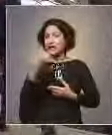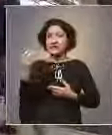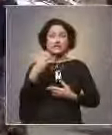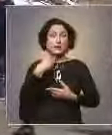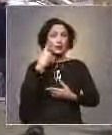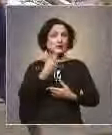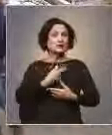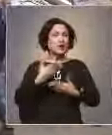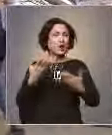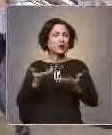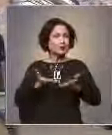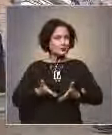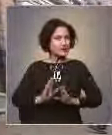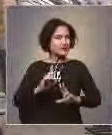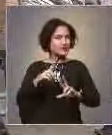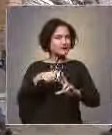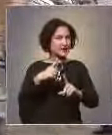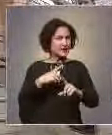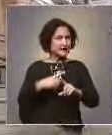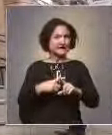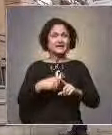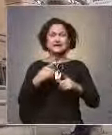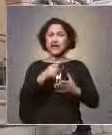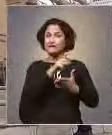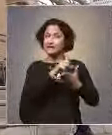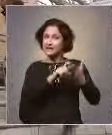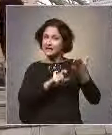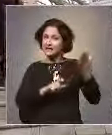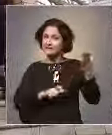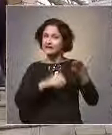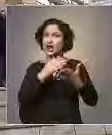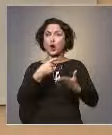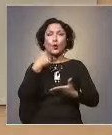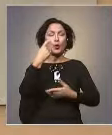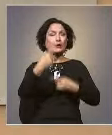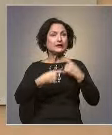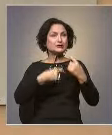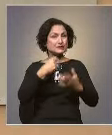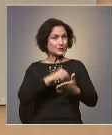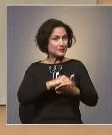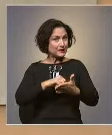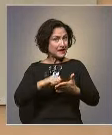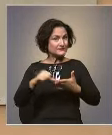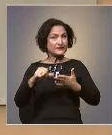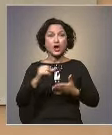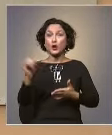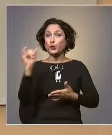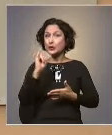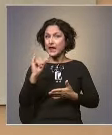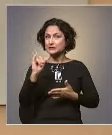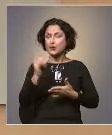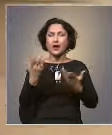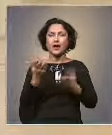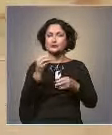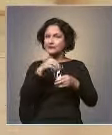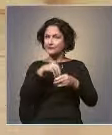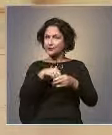Паисий Хилендарски е в листата на забележителните годишнини на ЮНЕСКО през следващата година. Как ще се включи Пловдивския